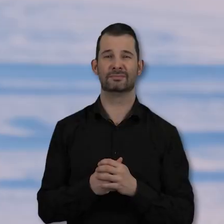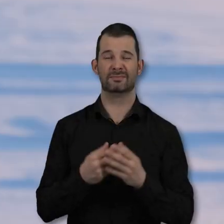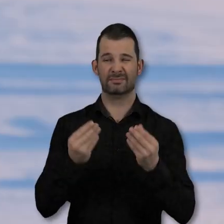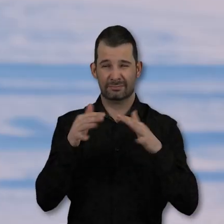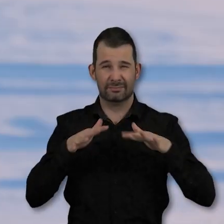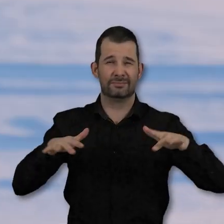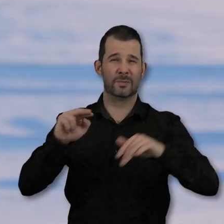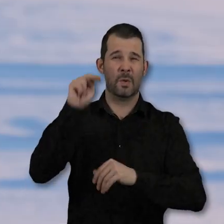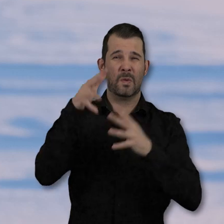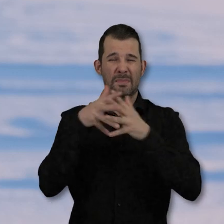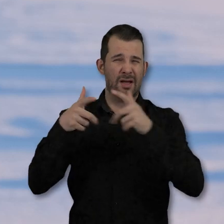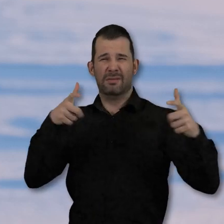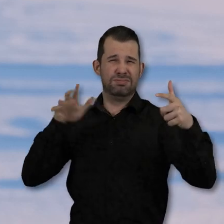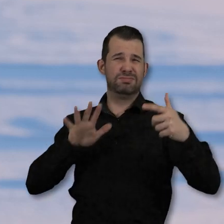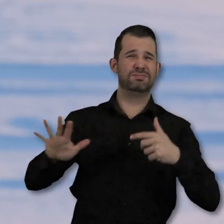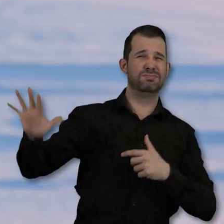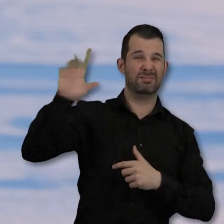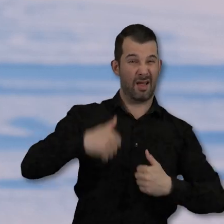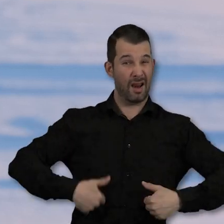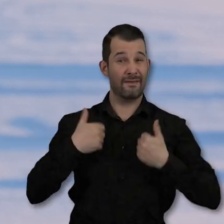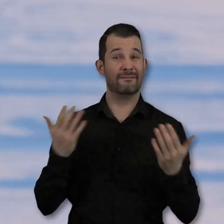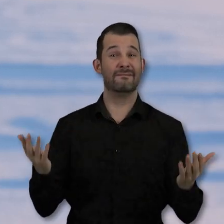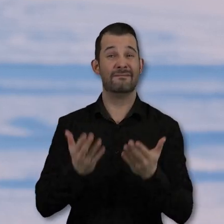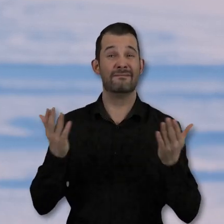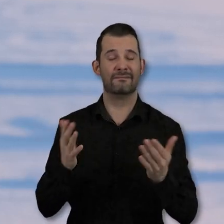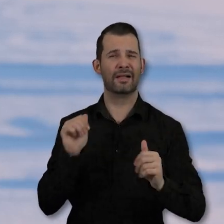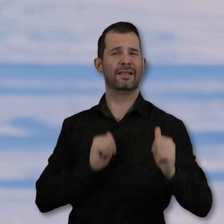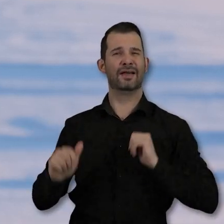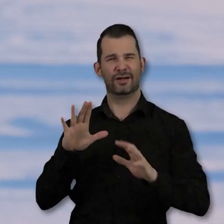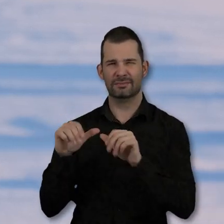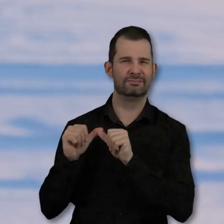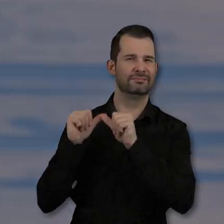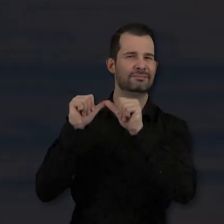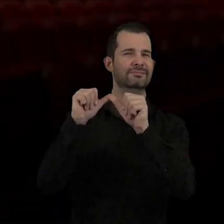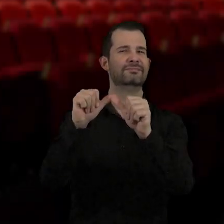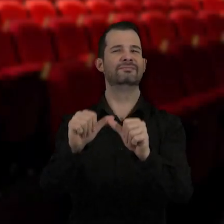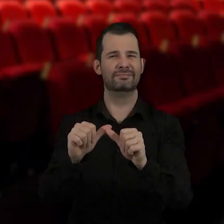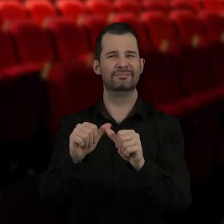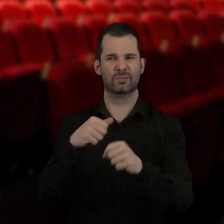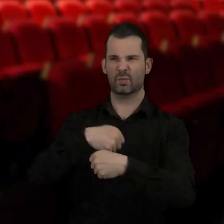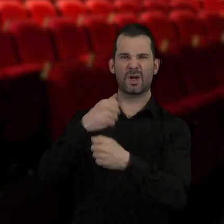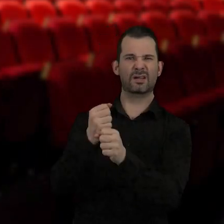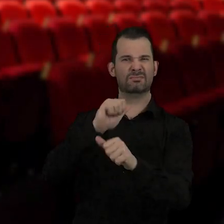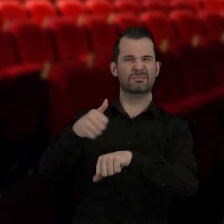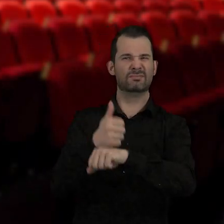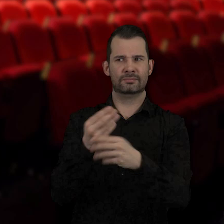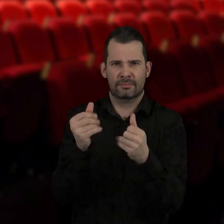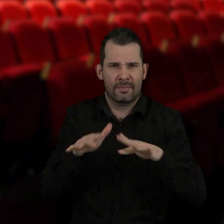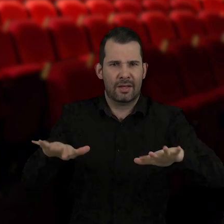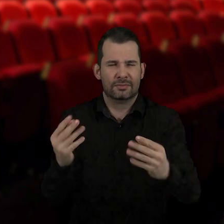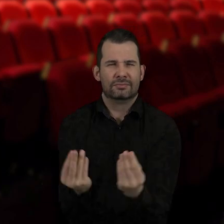Dans ce vaste territoire du nord de l'Amérique où nous habitons, le théâtre agit. Il crée des espaces